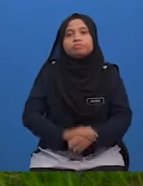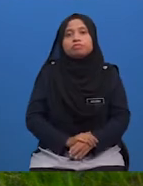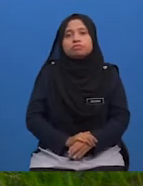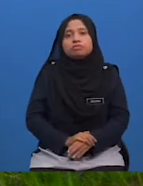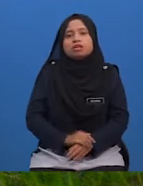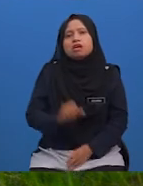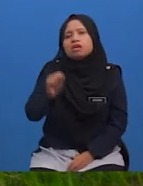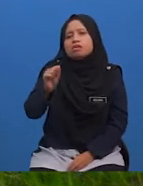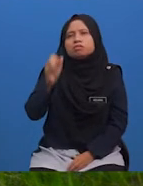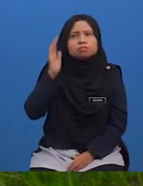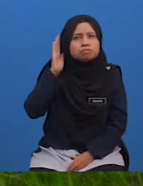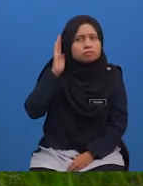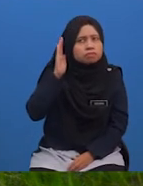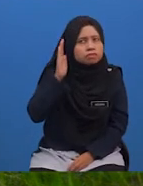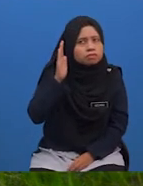Sang Ranggi!